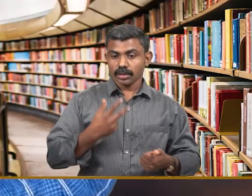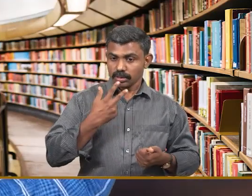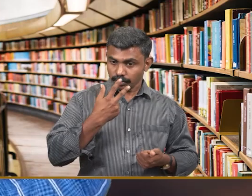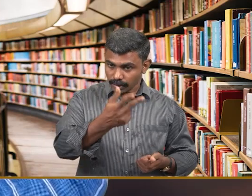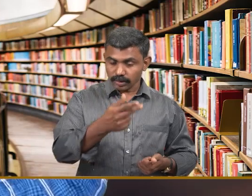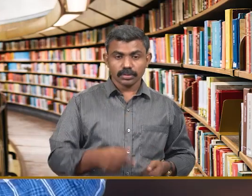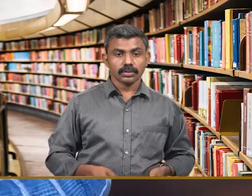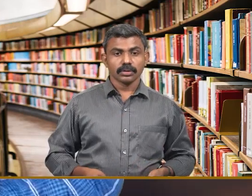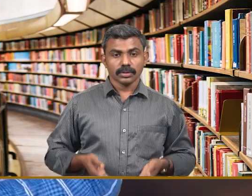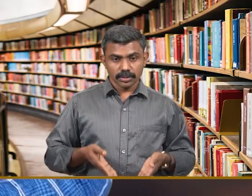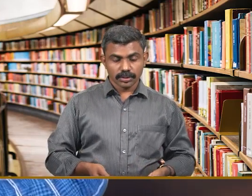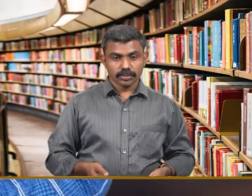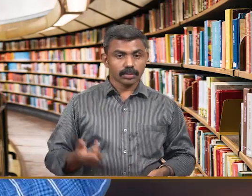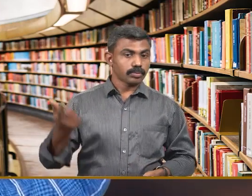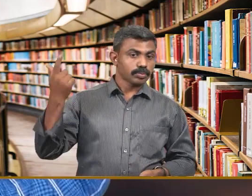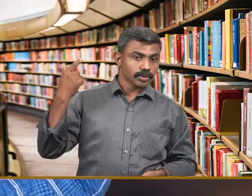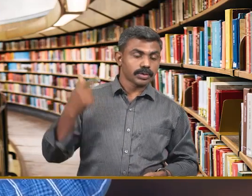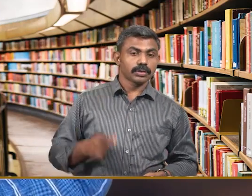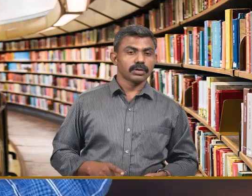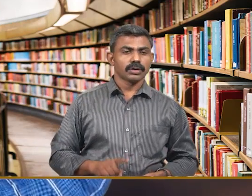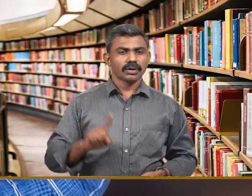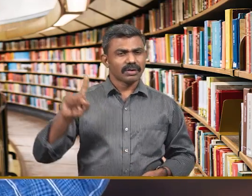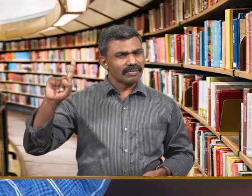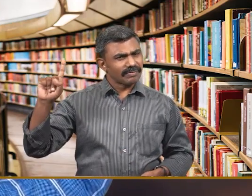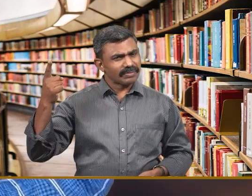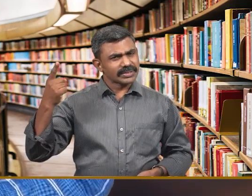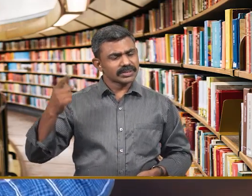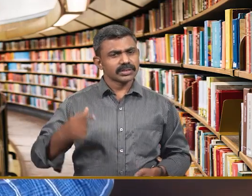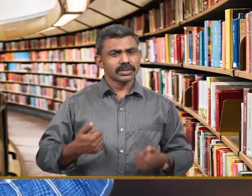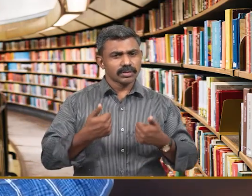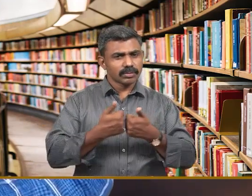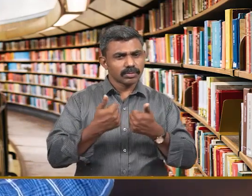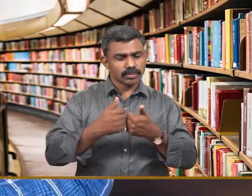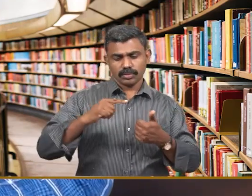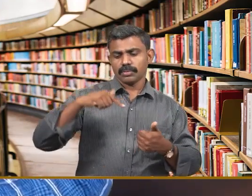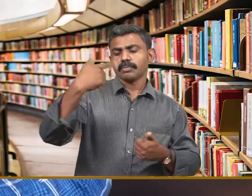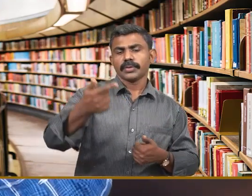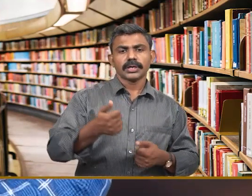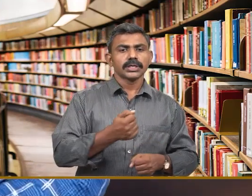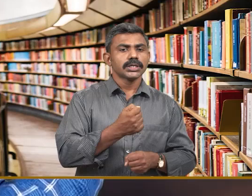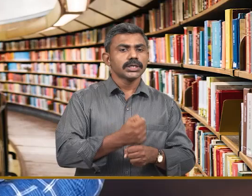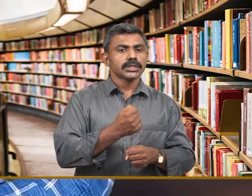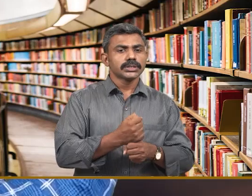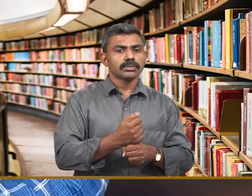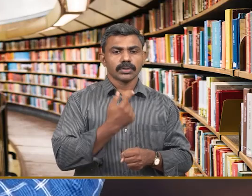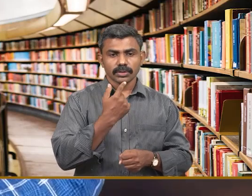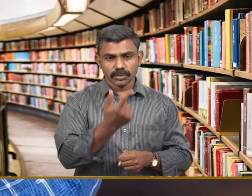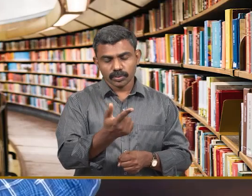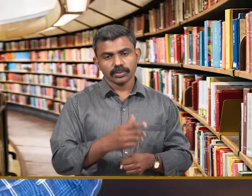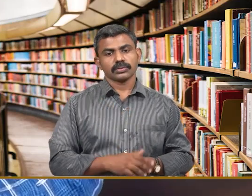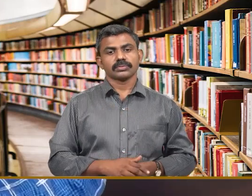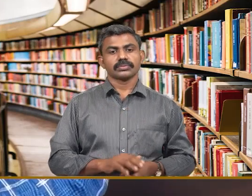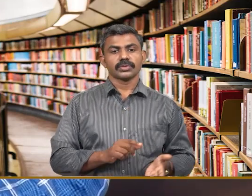இந்த வகையில் அதுக்கு முன்னாடி நம்ம முதல் உலகப் போருக்கு பின்னாடி ஜெர்மனியோட நிலை அப்படிங்கிறது ஏற்கனவே சொல்லியிருக்கேன். ஸோ